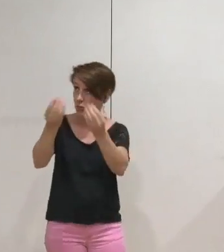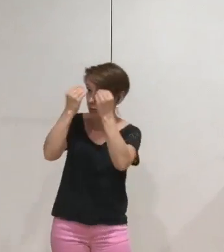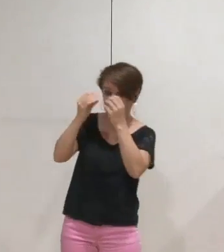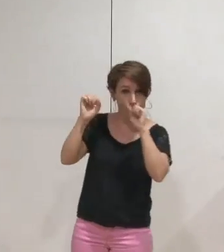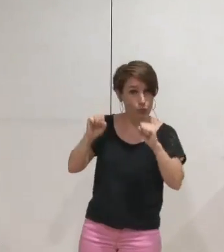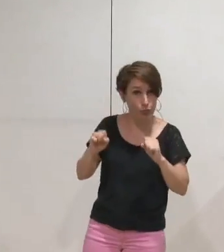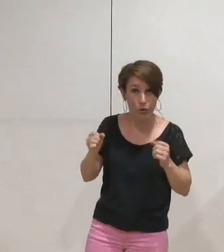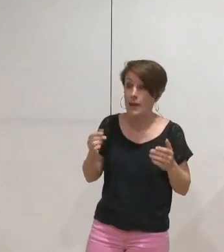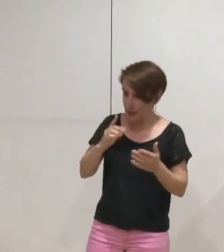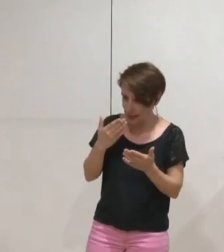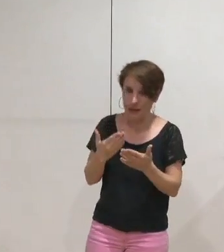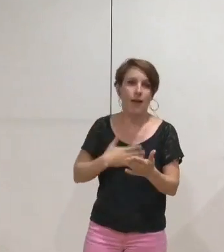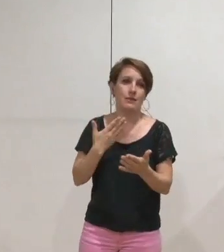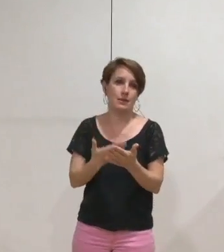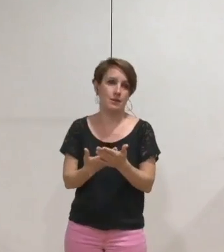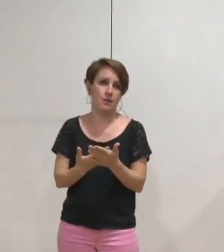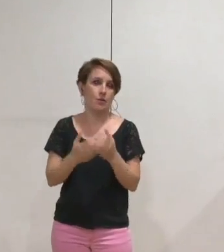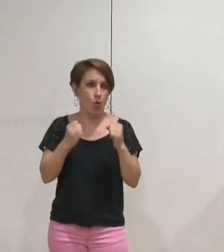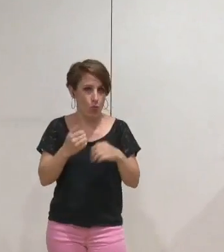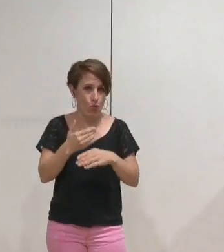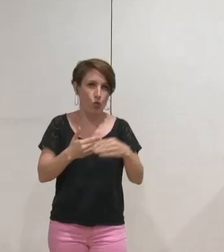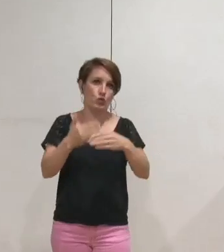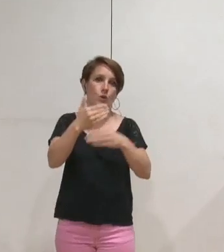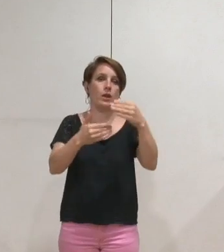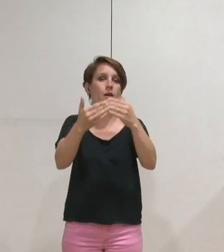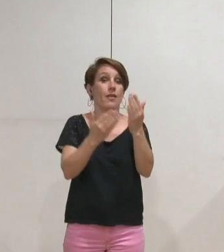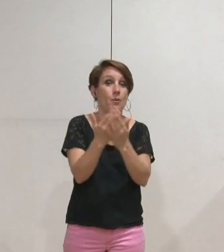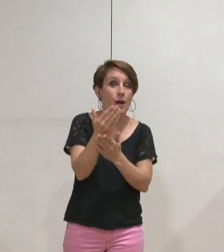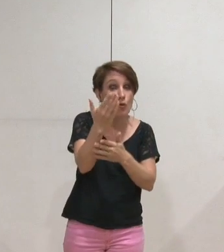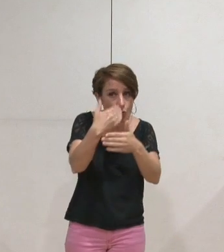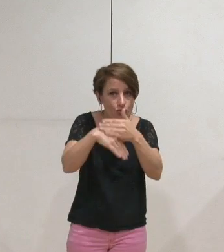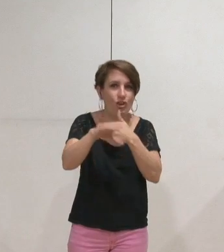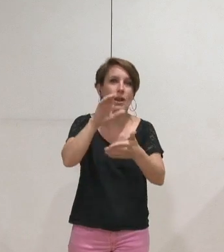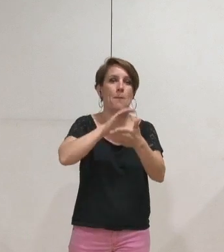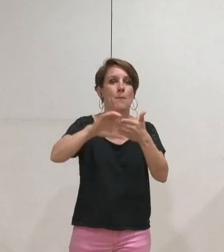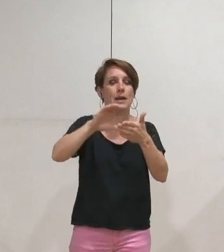comme ça qu'on va construire les parcours dans le cadre du passculture